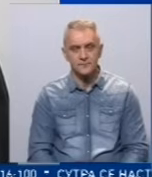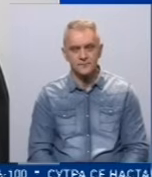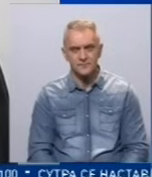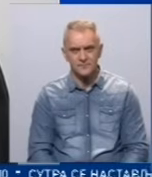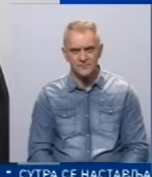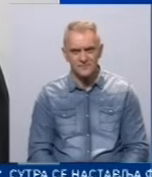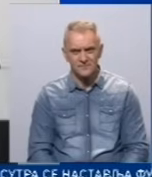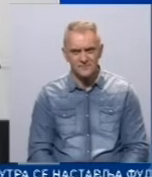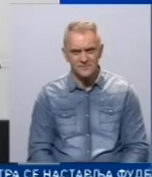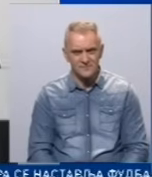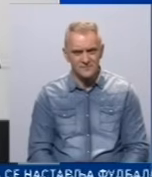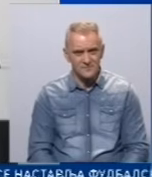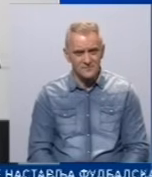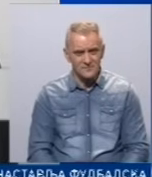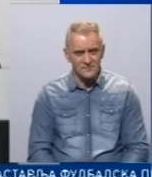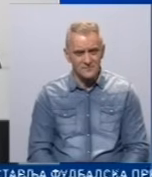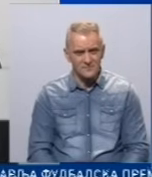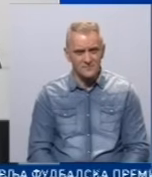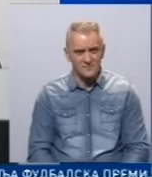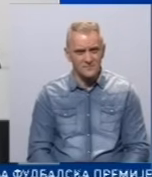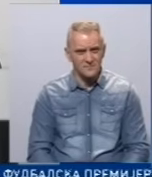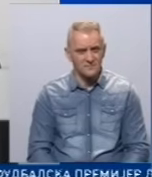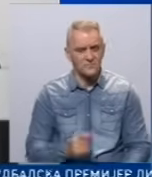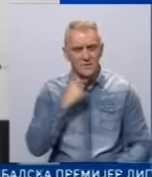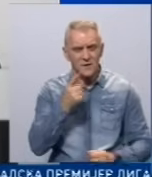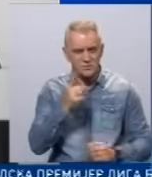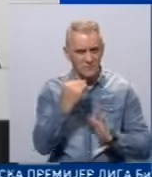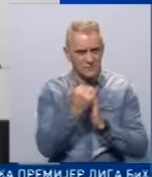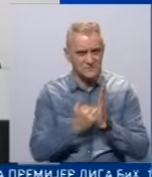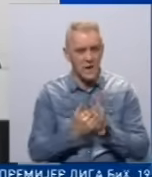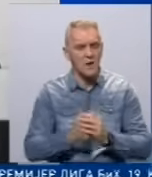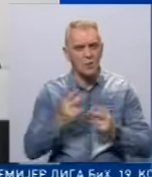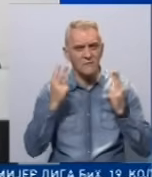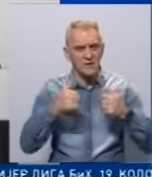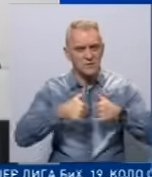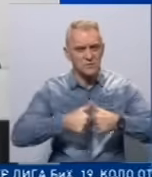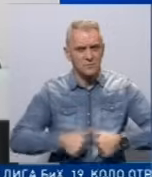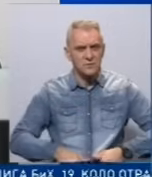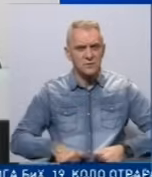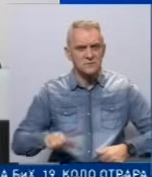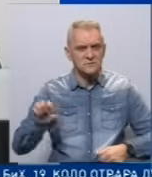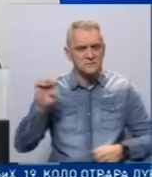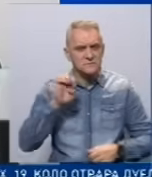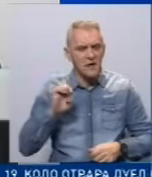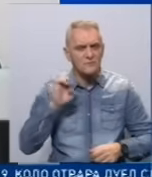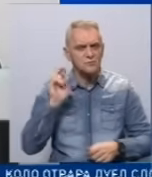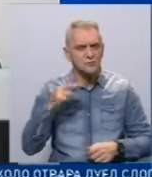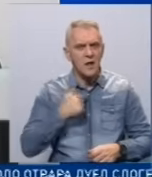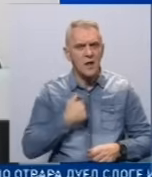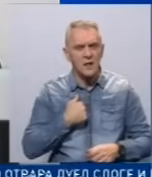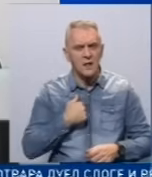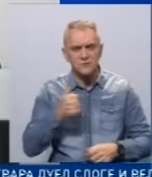Izmjena izbornog zakona je neosporan prioritet za Evropsku uniju, šta više to je naš ključni prioritet, jedan